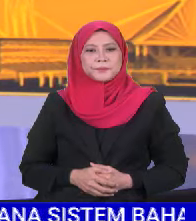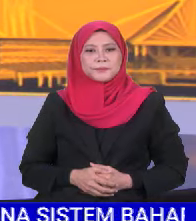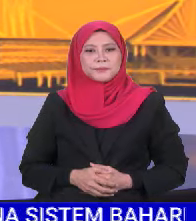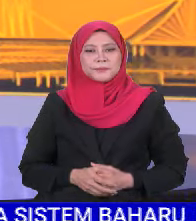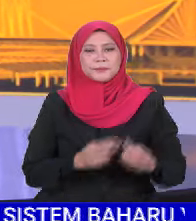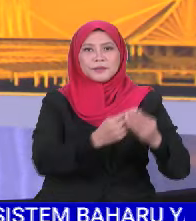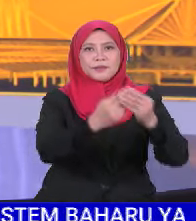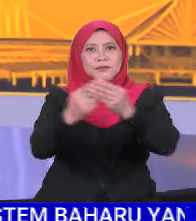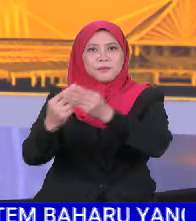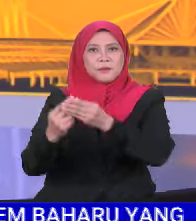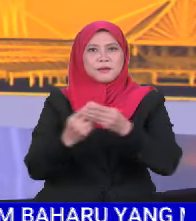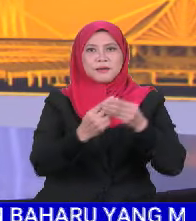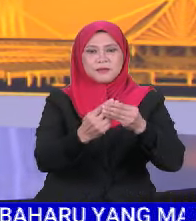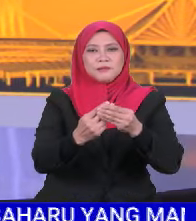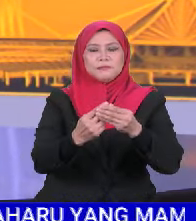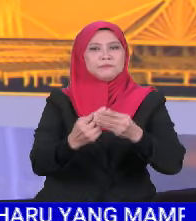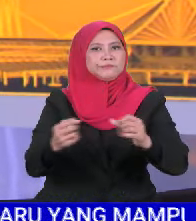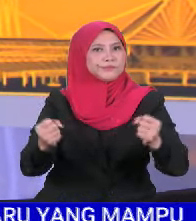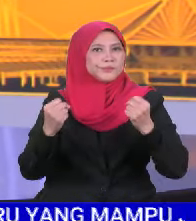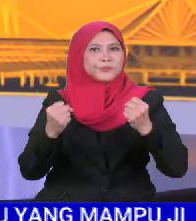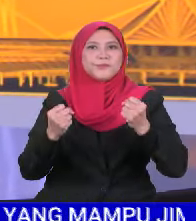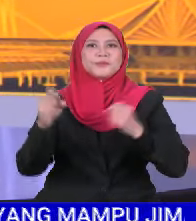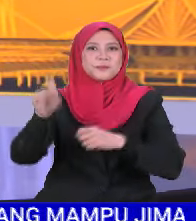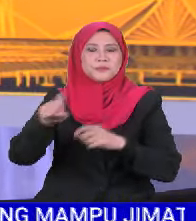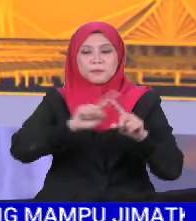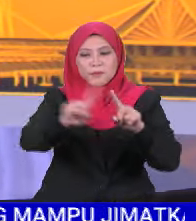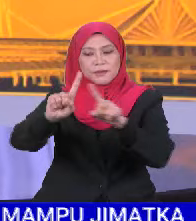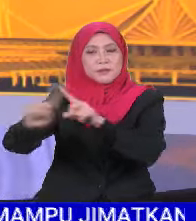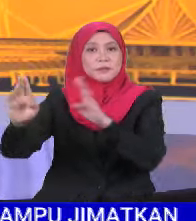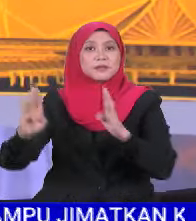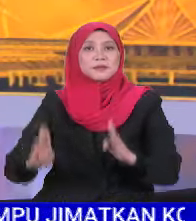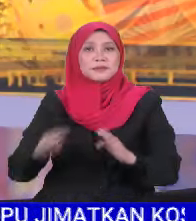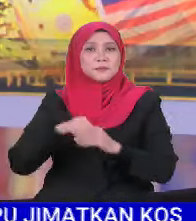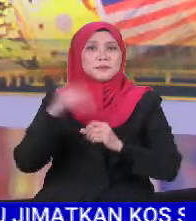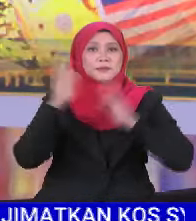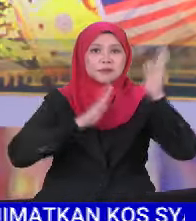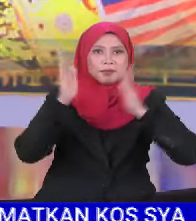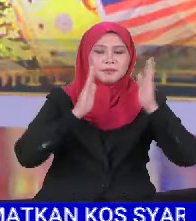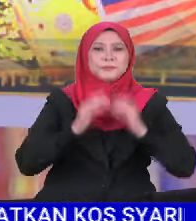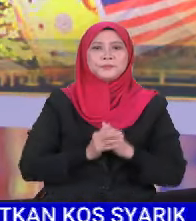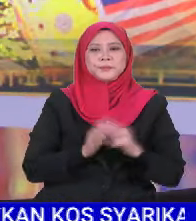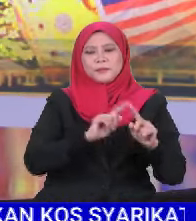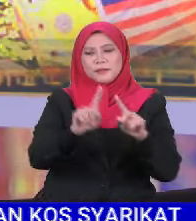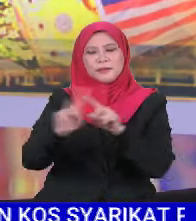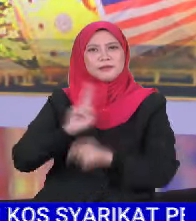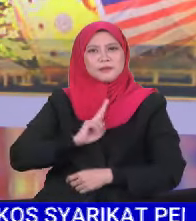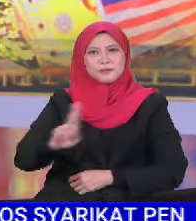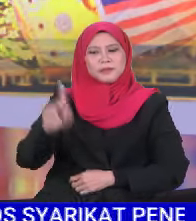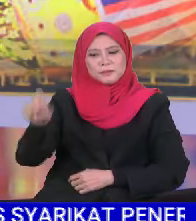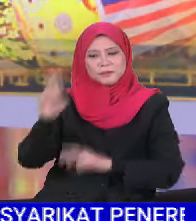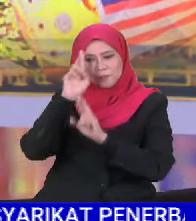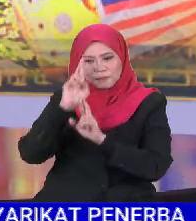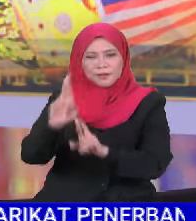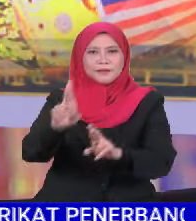perpaduan perlu menjadi asas konkrit masyarakat berbilang bangsa di negara ini ke berbagaian agama perlu dihormati